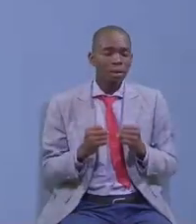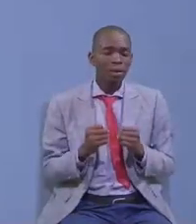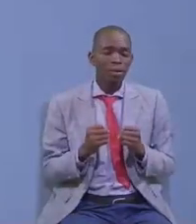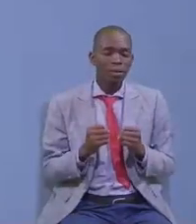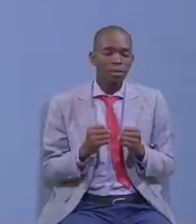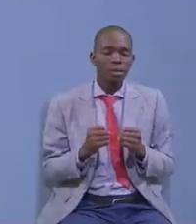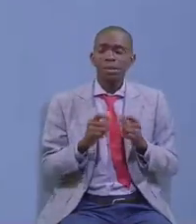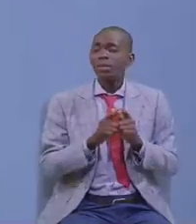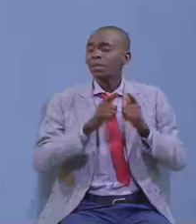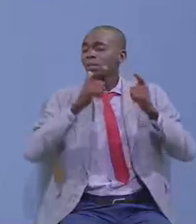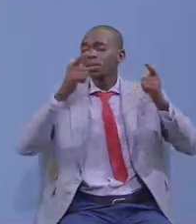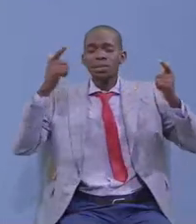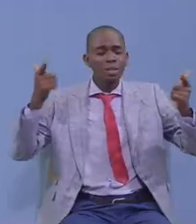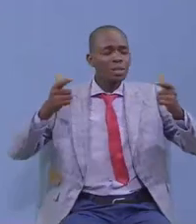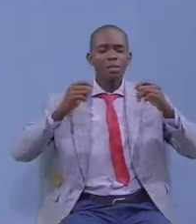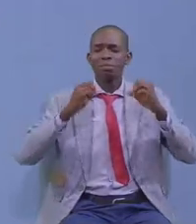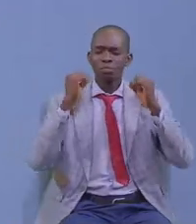La puissance dynamique.